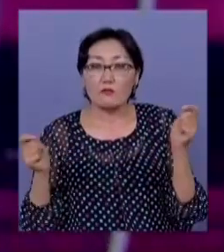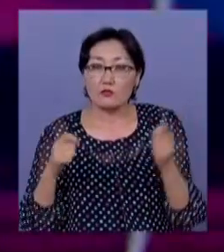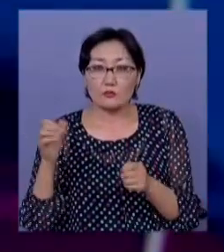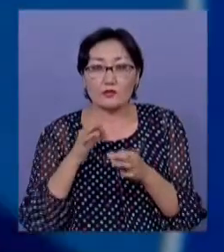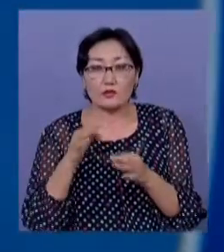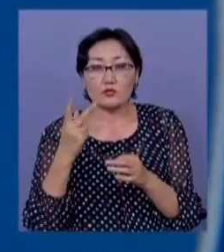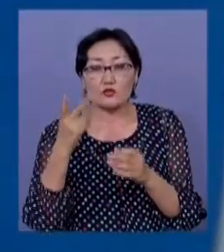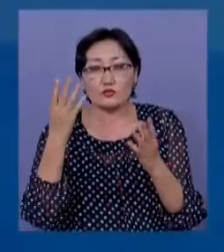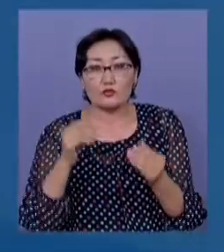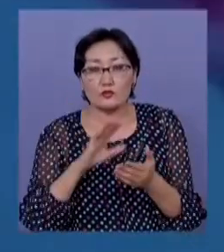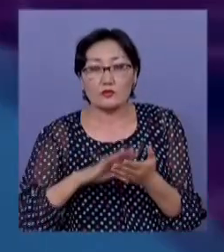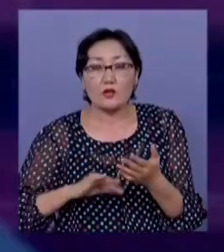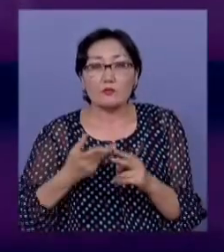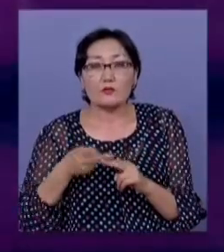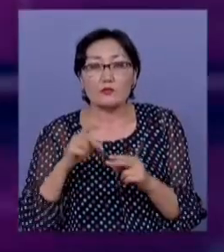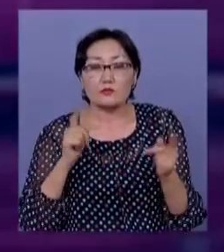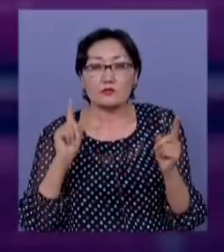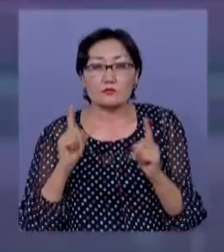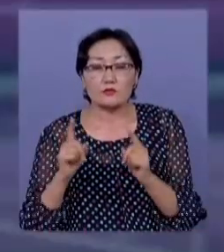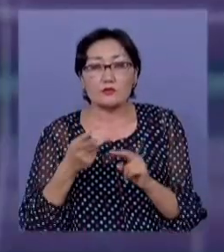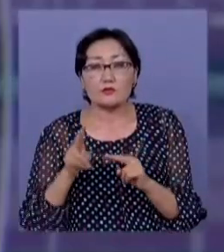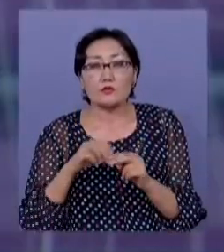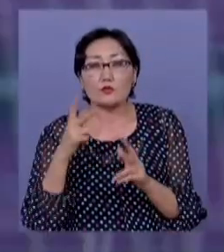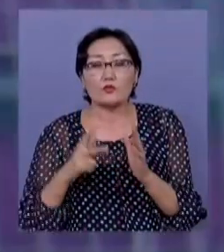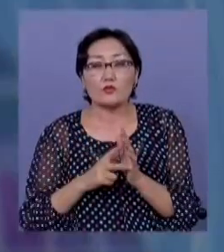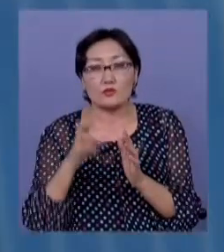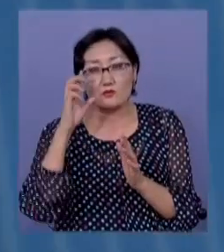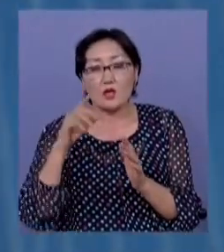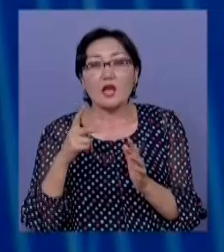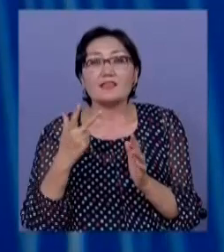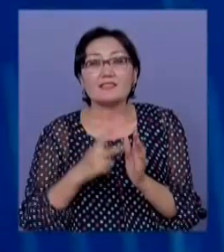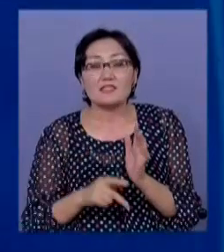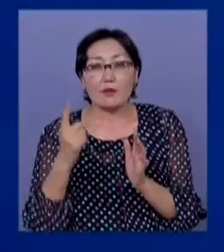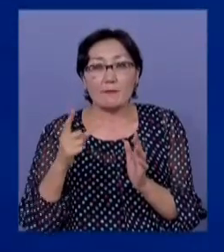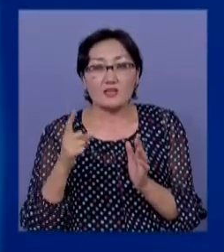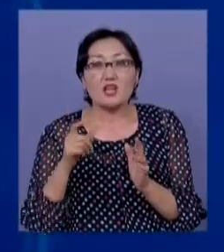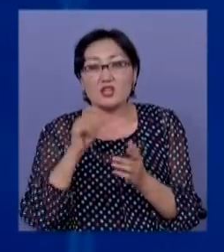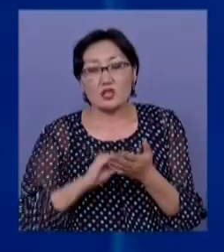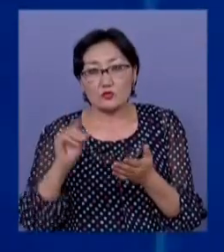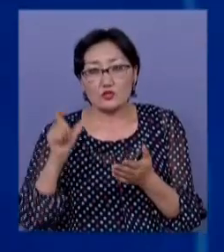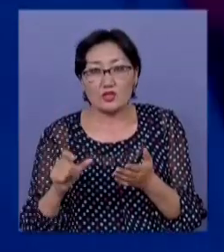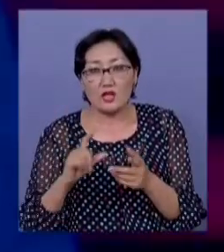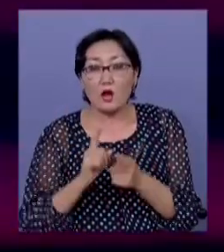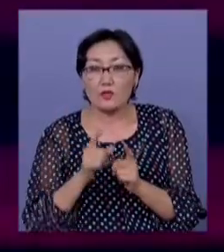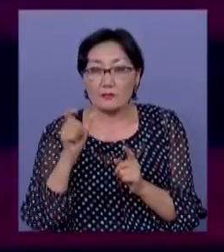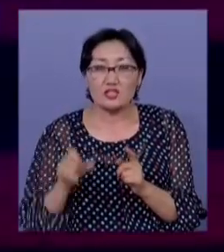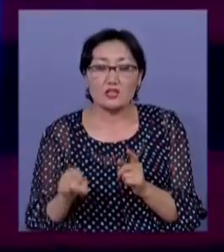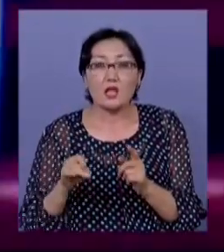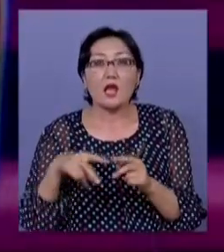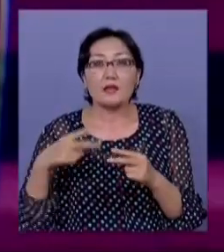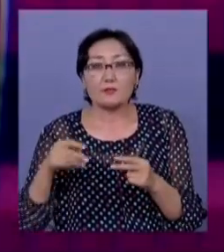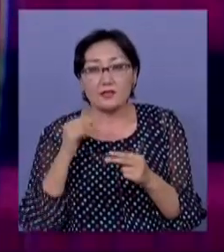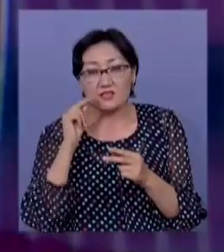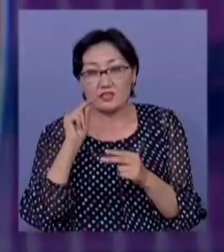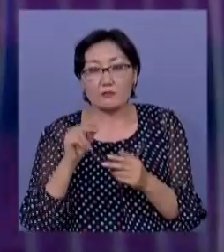Үш күнге созылатын алқалы жиында әлемнің 18 елінен келген 81 жазушы, аудармашы, публицистер мен әдеби сыншылар